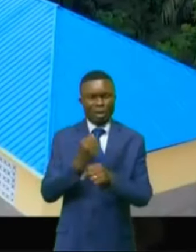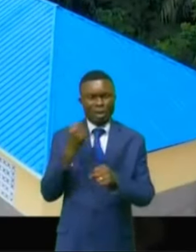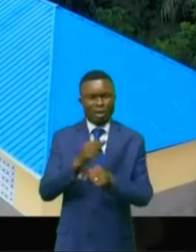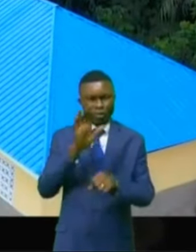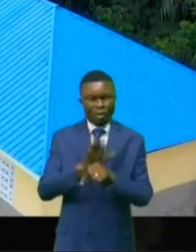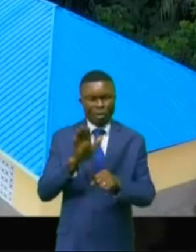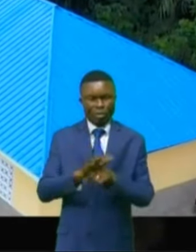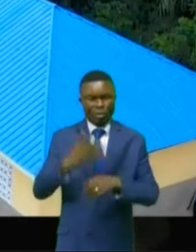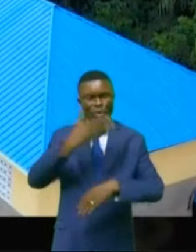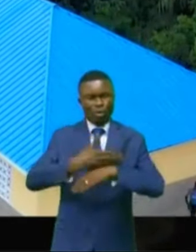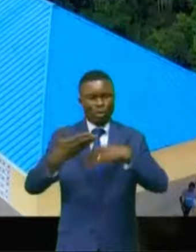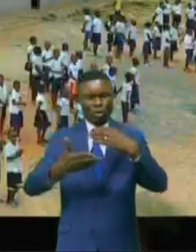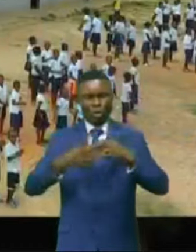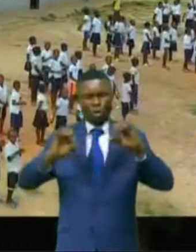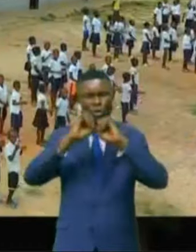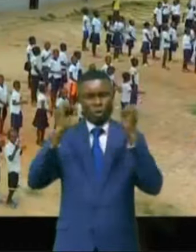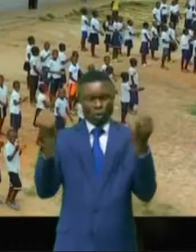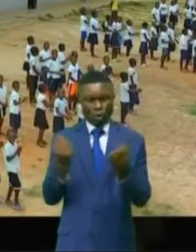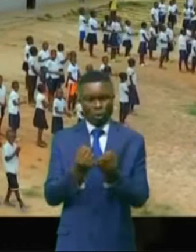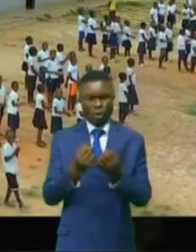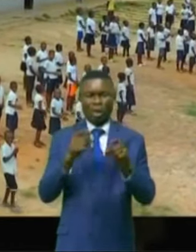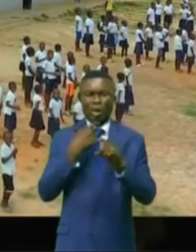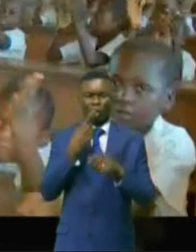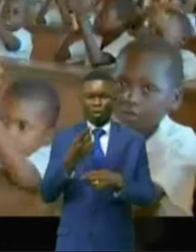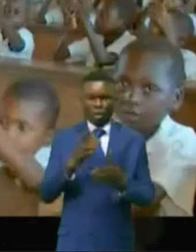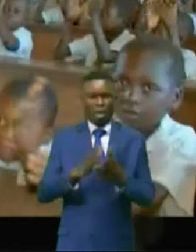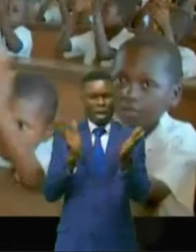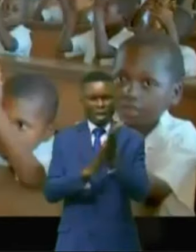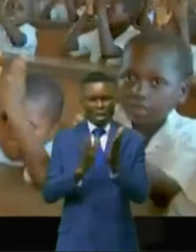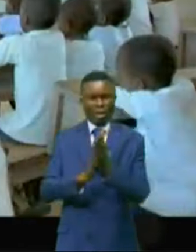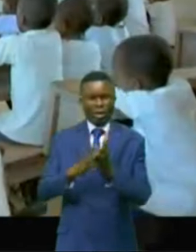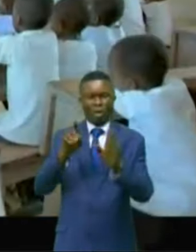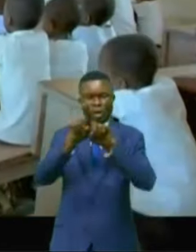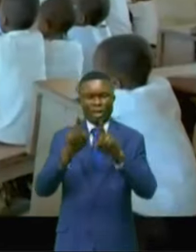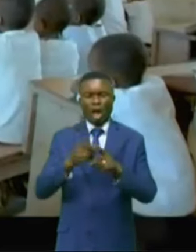les infrastructures sociales telles que des écoles et des